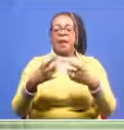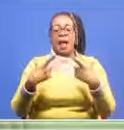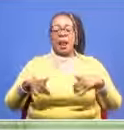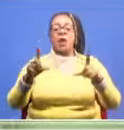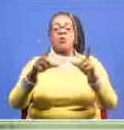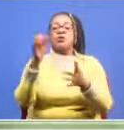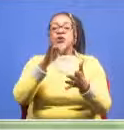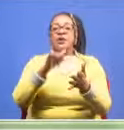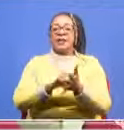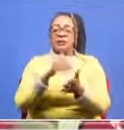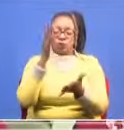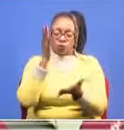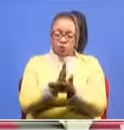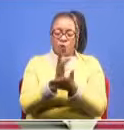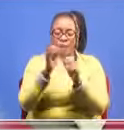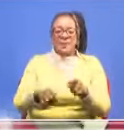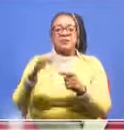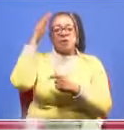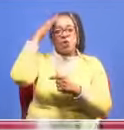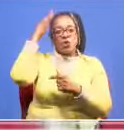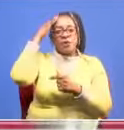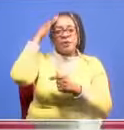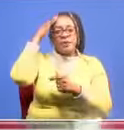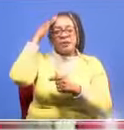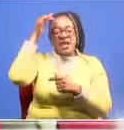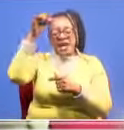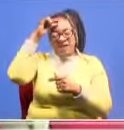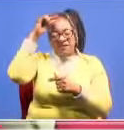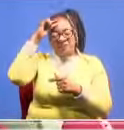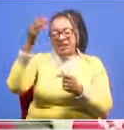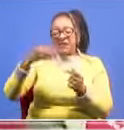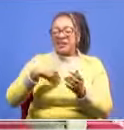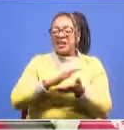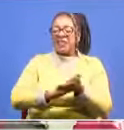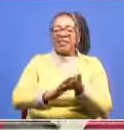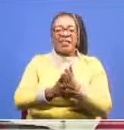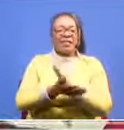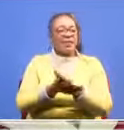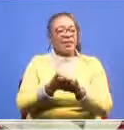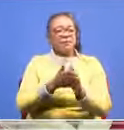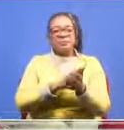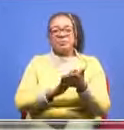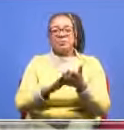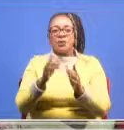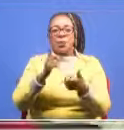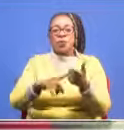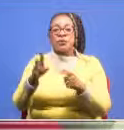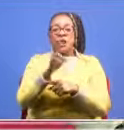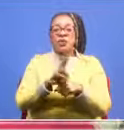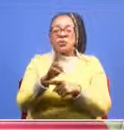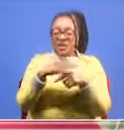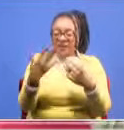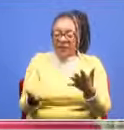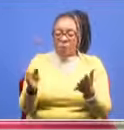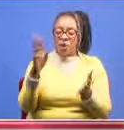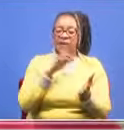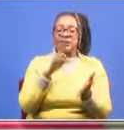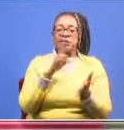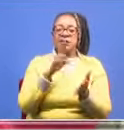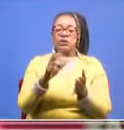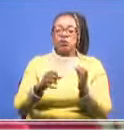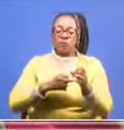that ukweli ujulikane. Serikali hawajatupea chochote. Ukiangalia nini tunatumia pale, tuna risk kufunga mtu na